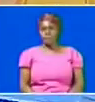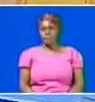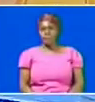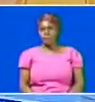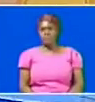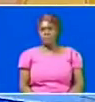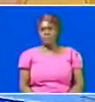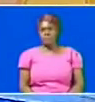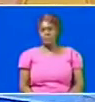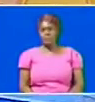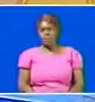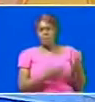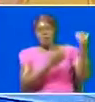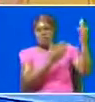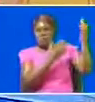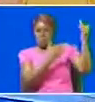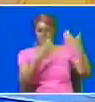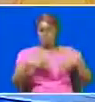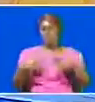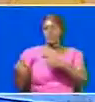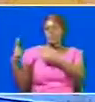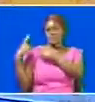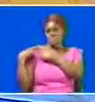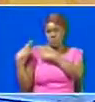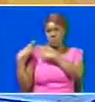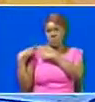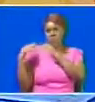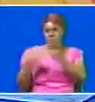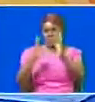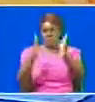Maji, natumai kwamba wasimamizi katika eneo hilo ambao ni viongozi wataweza kuingilia.